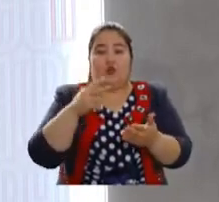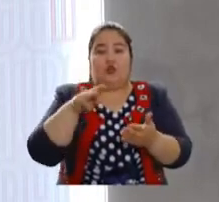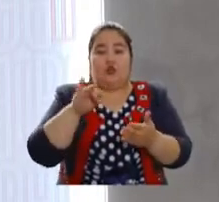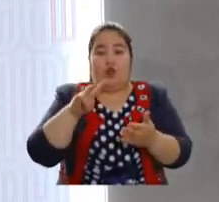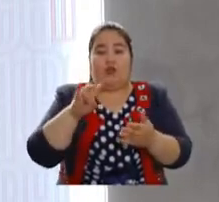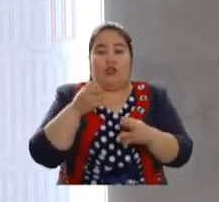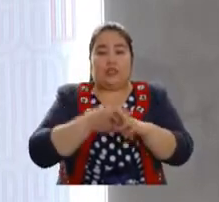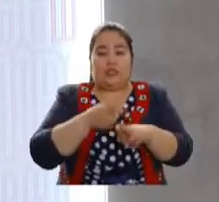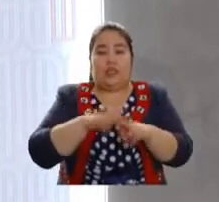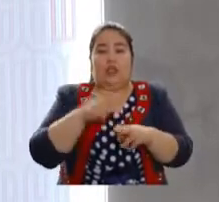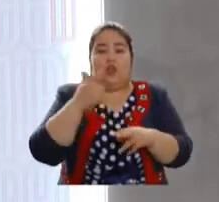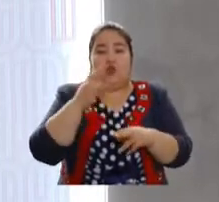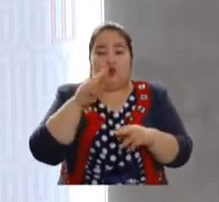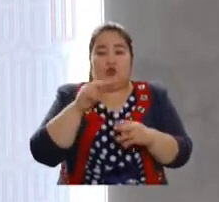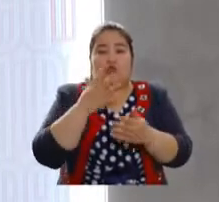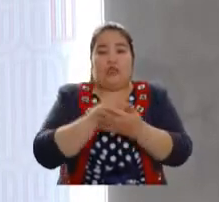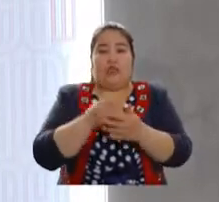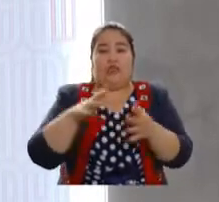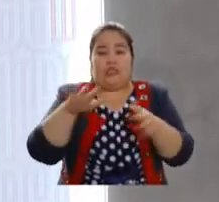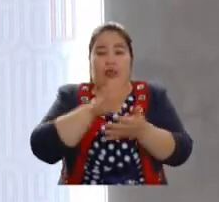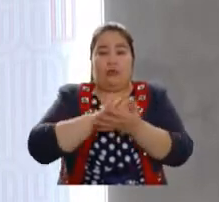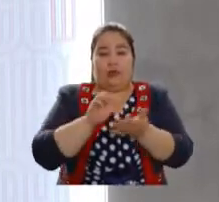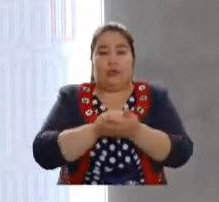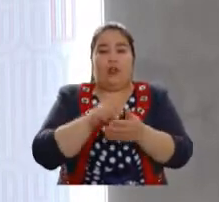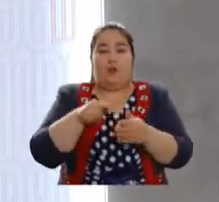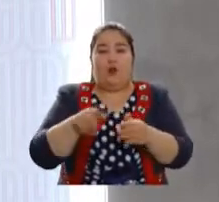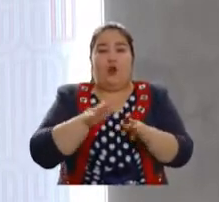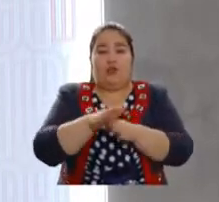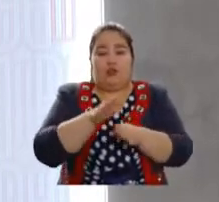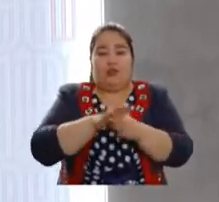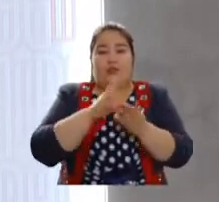19,3 million tonna guruch jamg'arildi. Ushbu zaxira rejasi